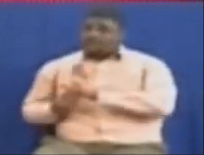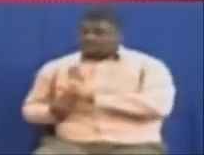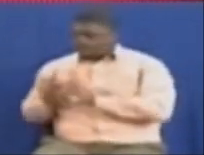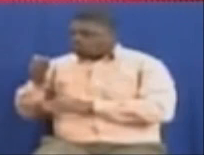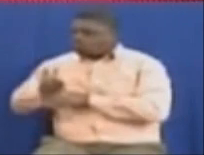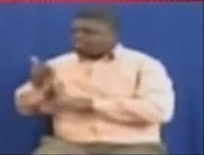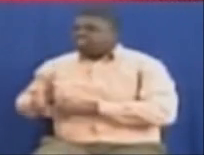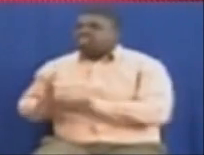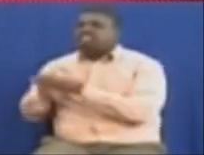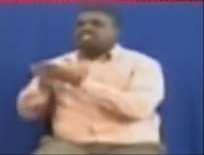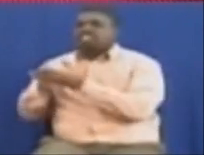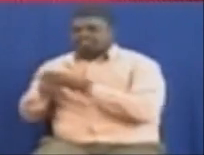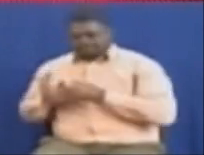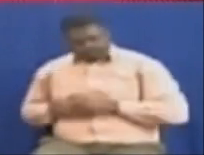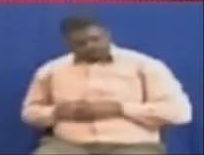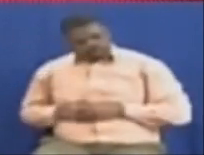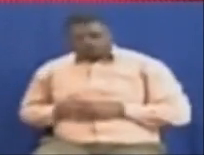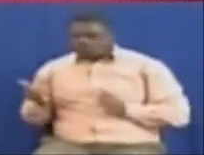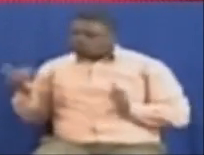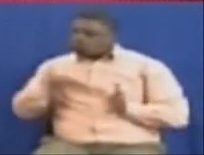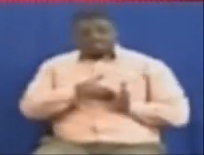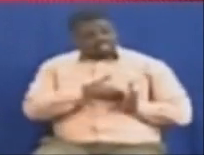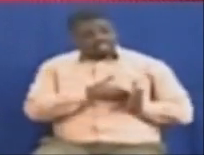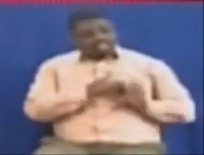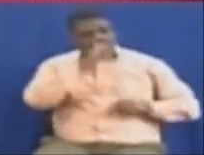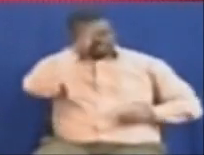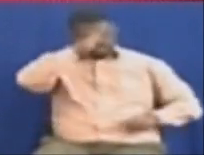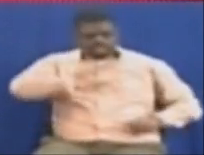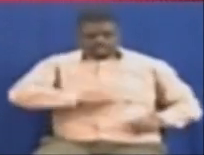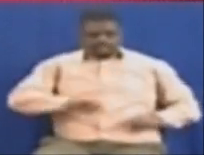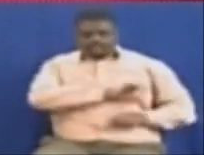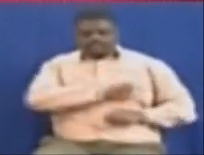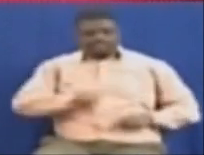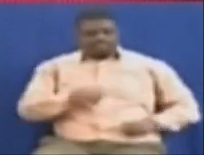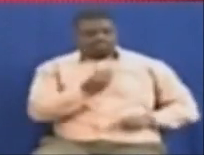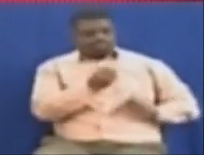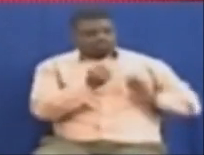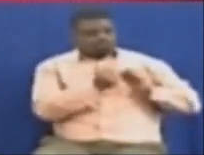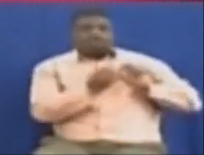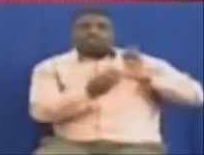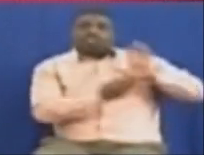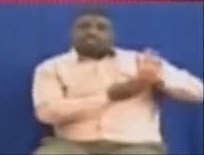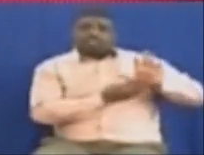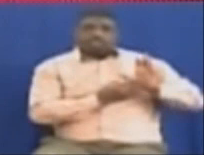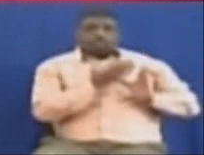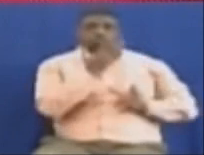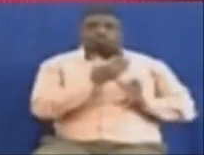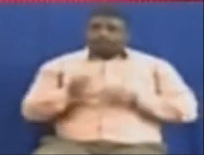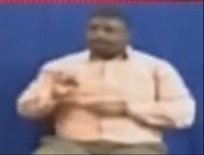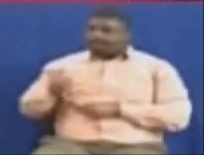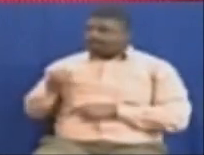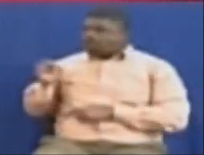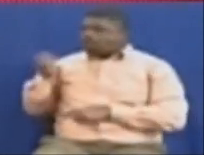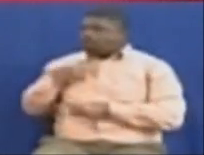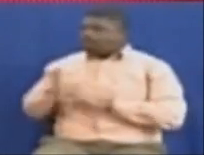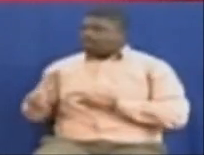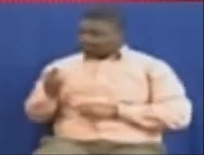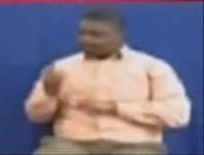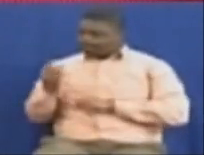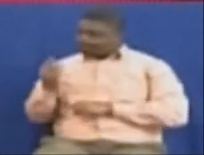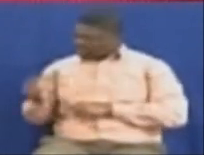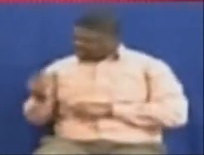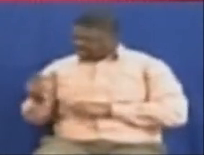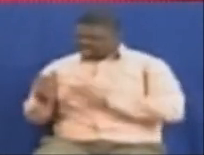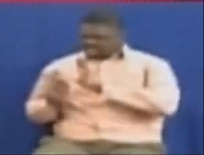Mheshimiwa Naibu Spika, kwa niaba ya Waziri wa Kilimo, napenda kujibu swali la Mheshimiwa Aza